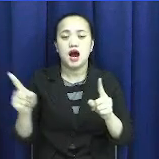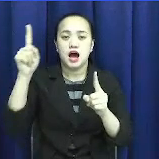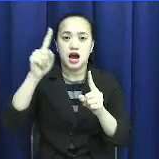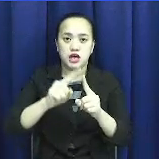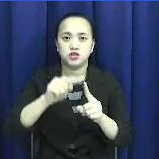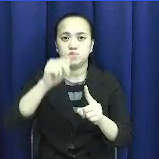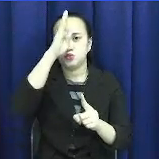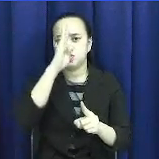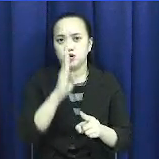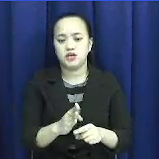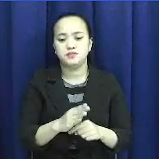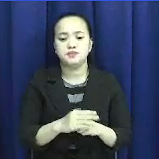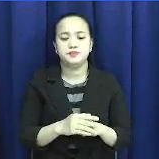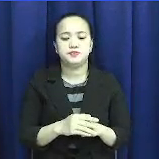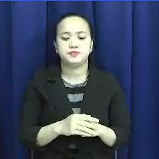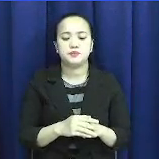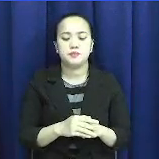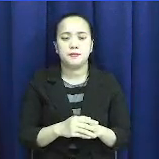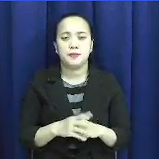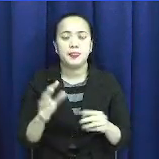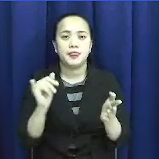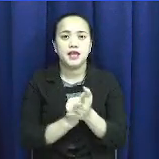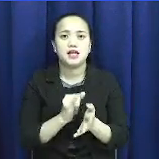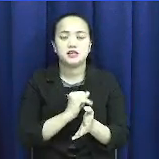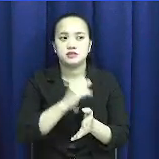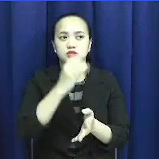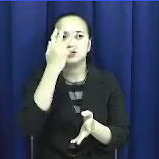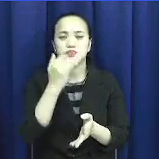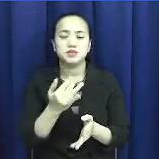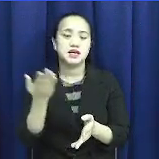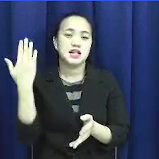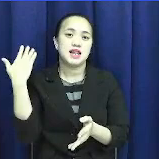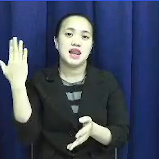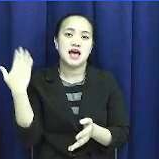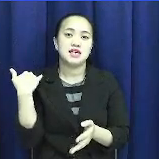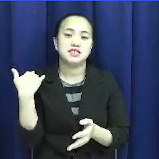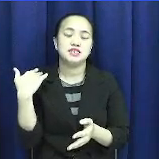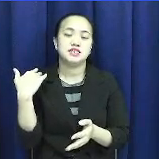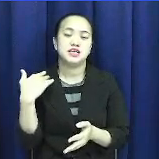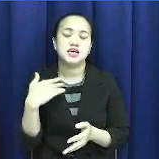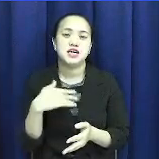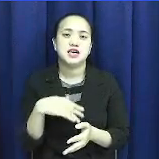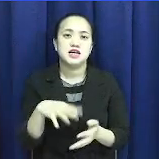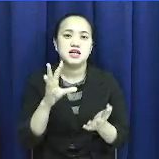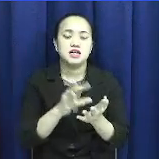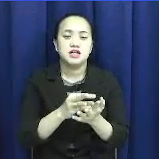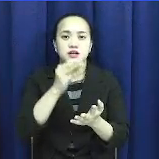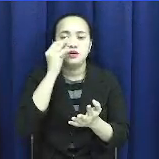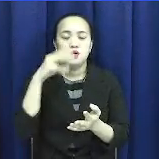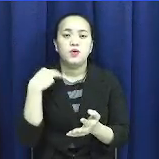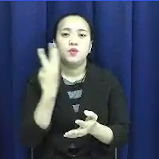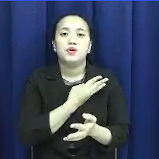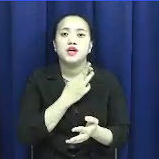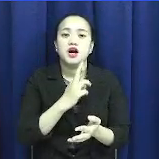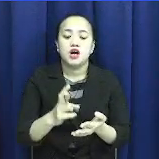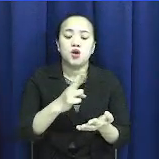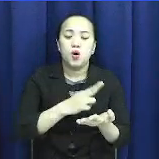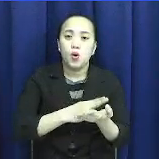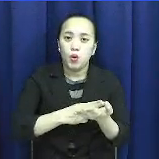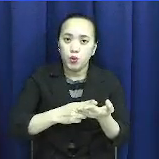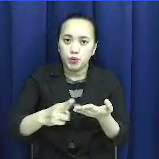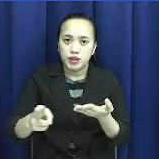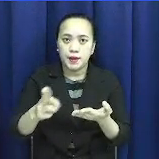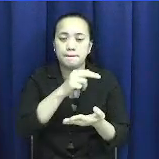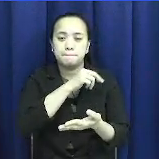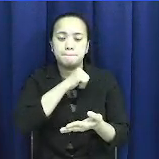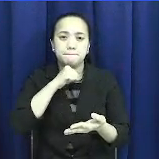po, sa pag-aaral natin noong nakaraan, ang sabi po ng Biblia, we are a holy priesthood. We